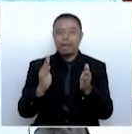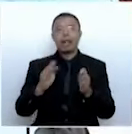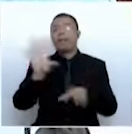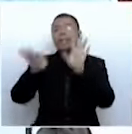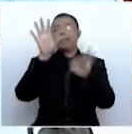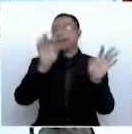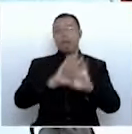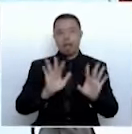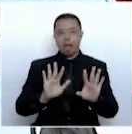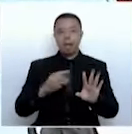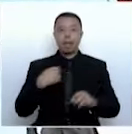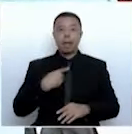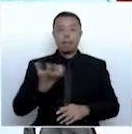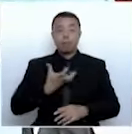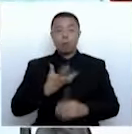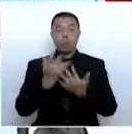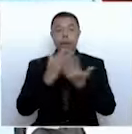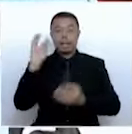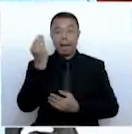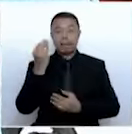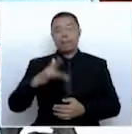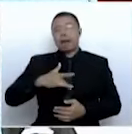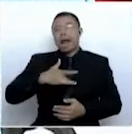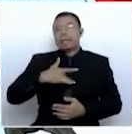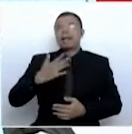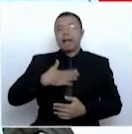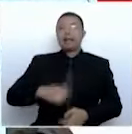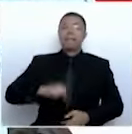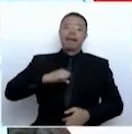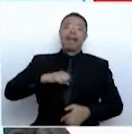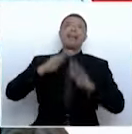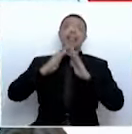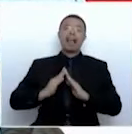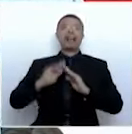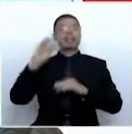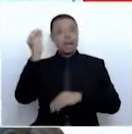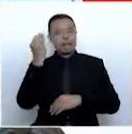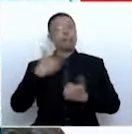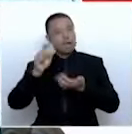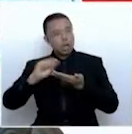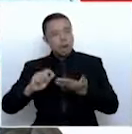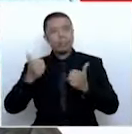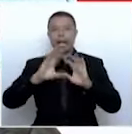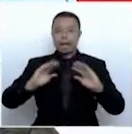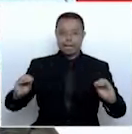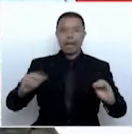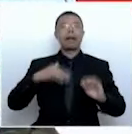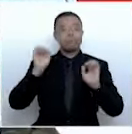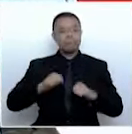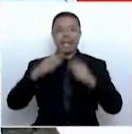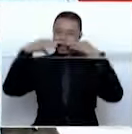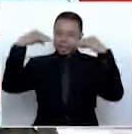pilih kasih. Kami pengen warga Jakarta ngerasa gue bangga tinggal di sini. Gue bisa sekolah, gue bisa bekerja, dan gue